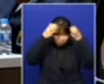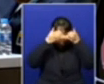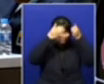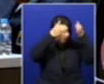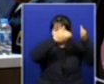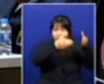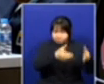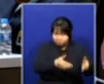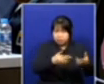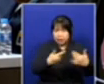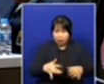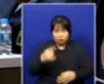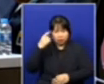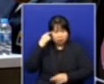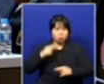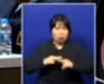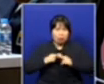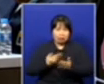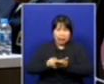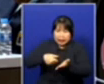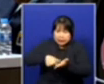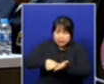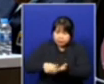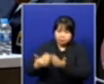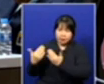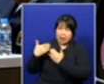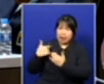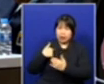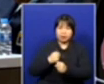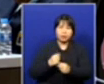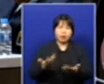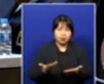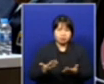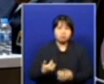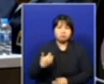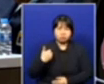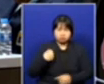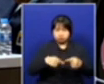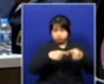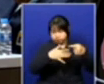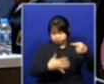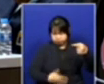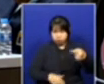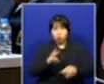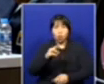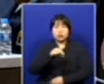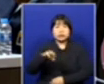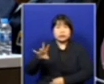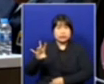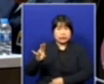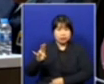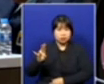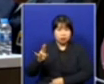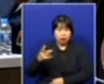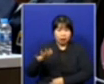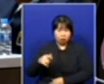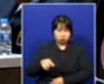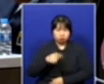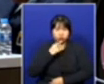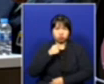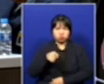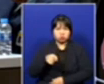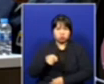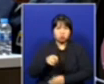ล้วเอาความเป็นจริงมาพูดกันเนี่ยเขาเขียนข้อออกมา 6-7 ข้อเพื่อจะไปขอกู้เงินธนาคารท่านเป็นผู้กู้ท่าน